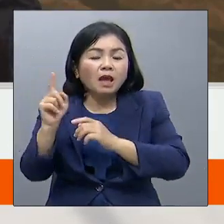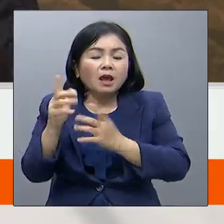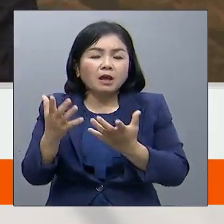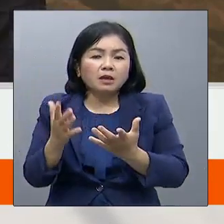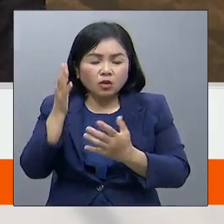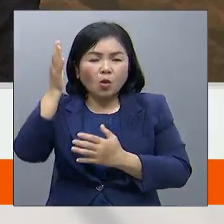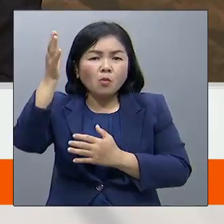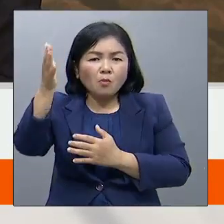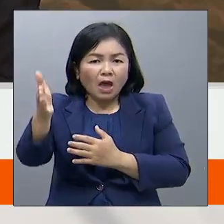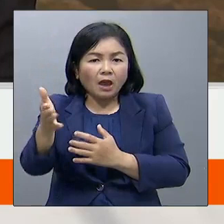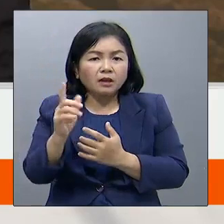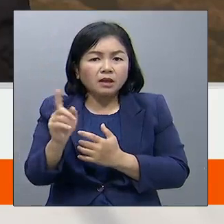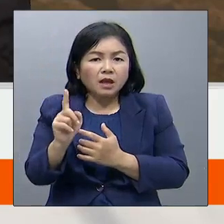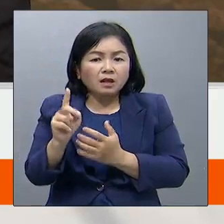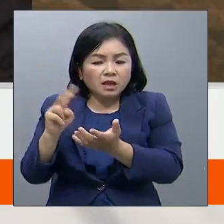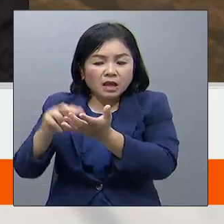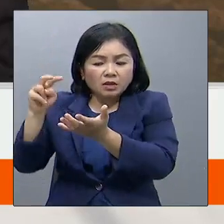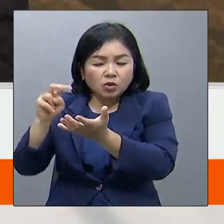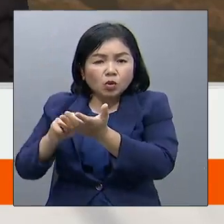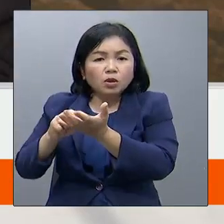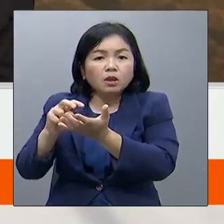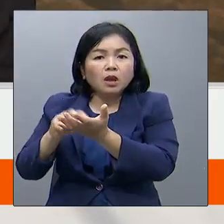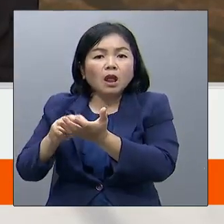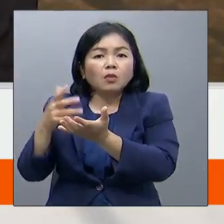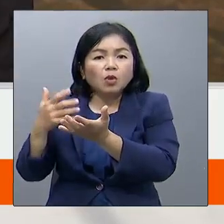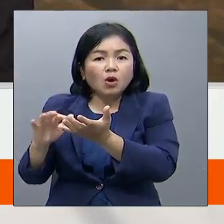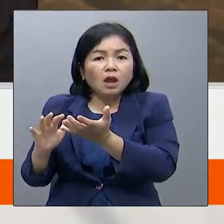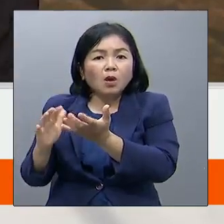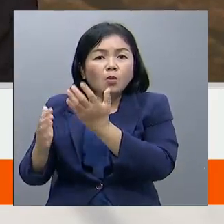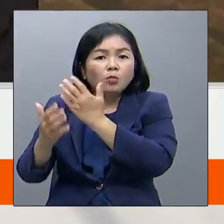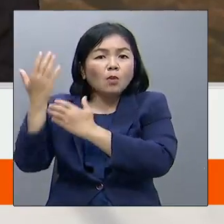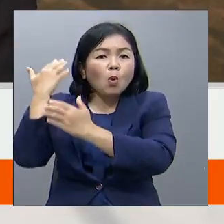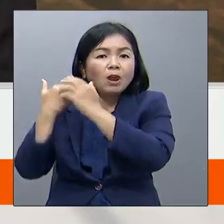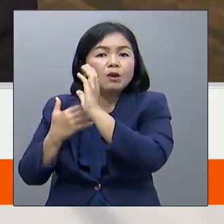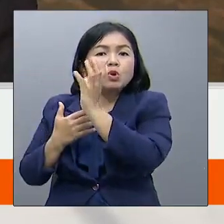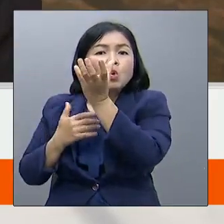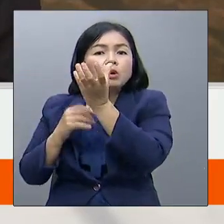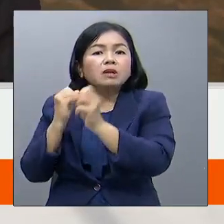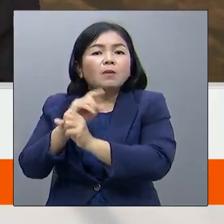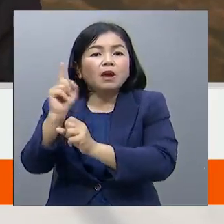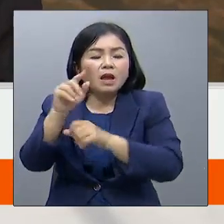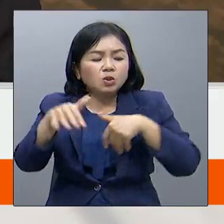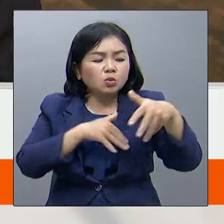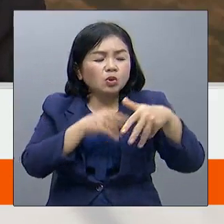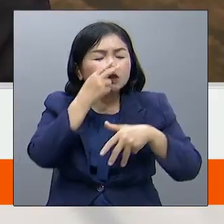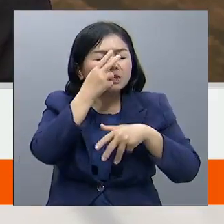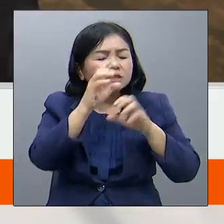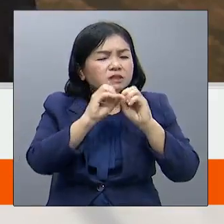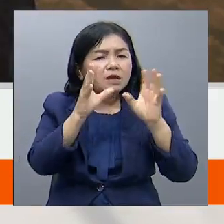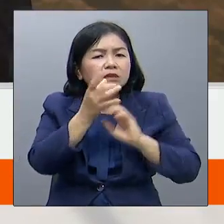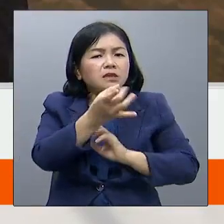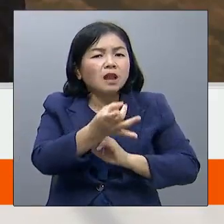เมื่อได้รับการขึ้นทะเบียนแล้วเนี่ยสิ่งแรกที่พวกเขาน่าจะได้เห็นในระยะสั้นเนี่ยน่าจะเป็นอะไรที่เป็นรูปธรรมมากที่สุด